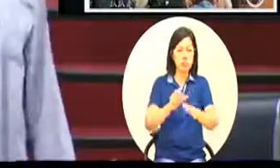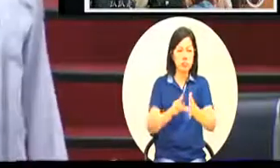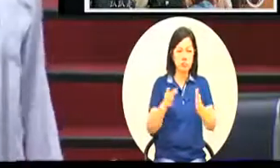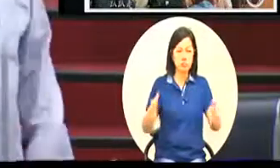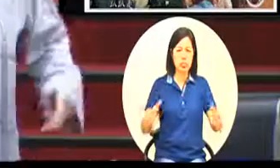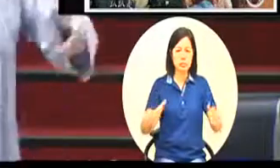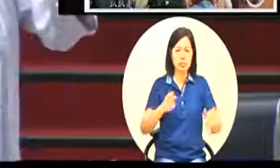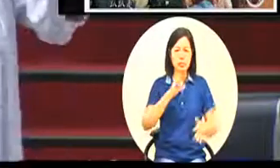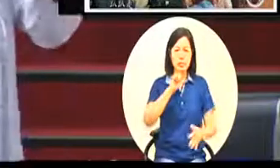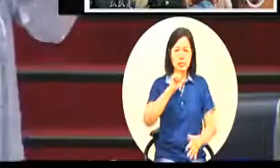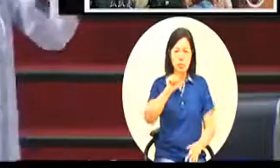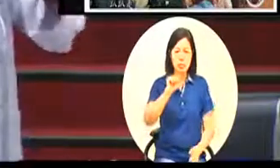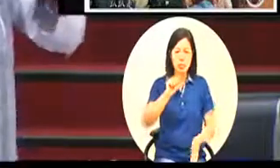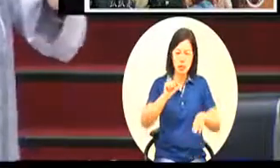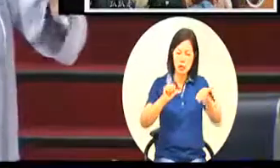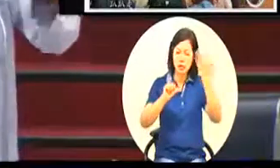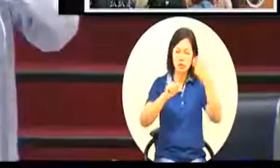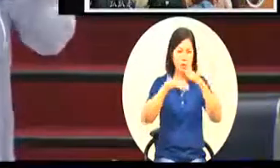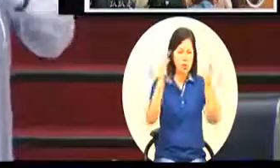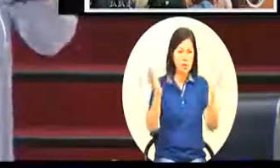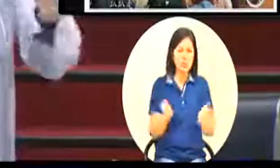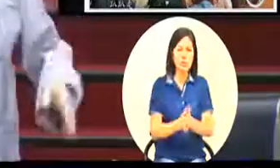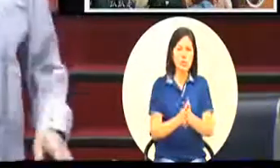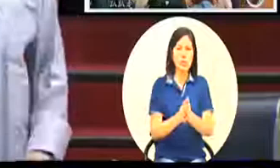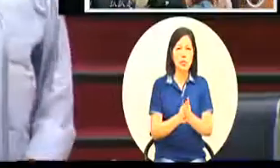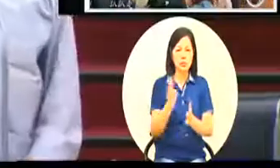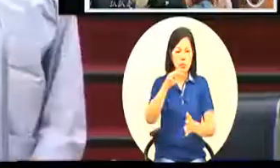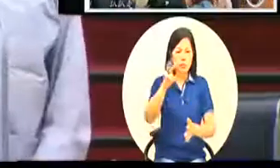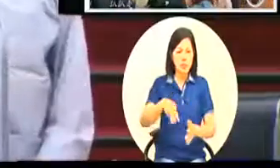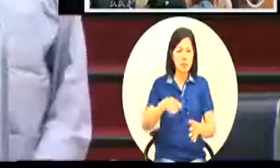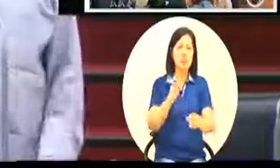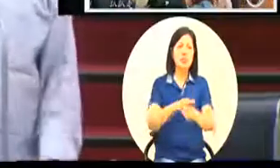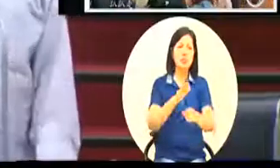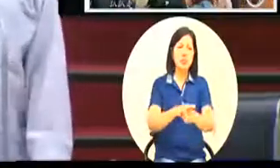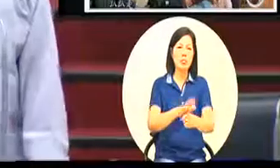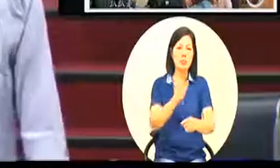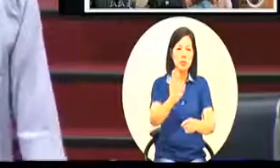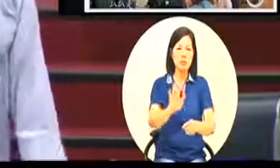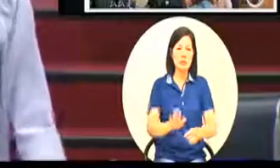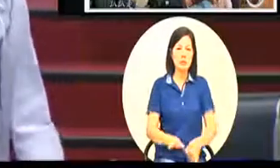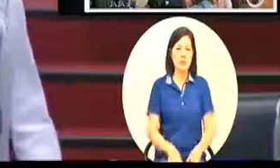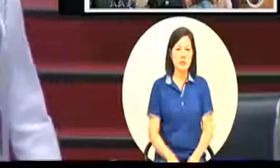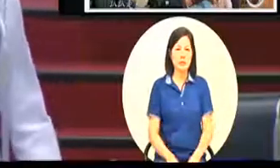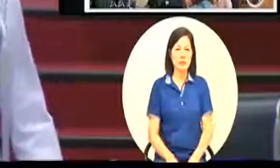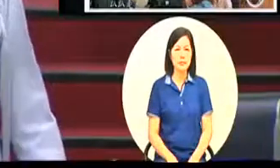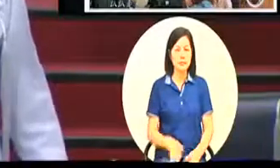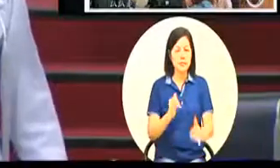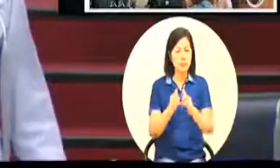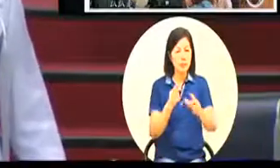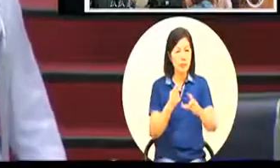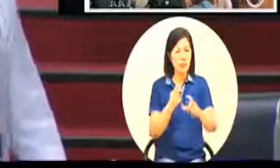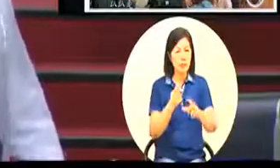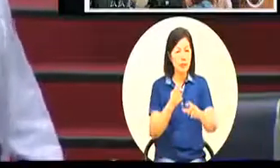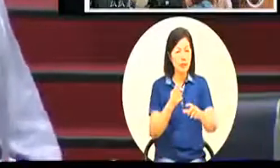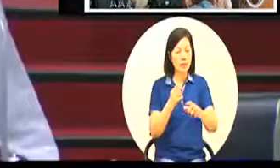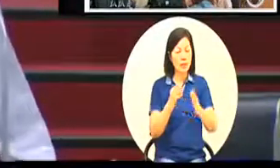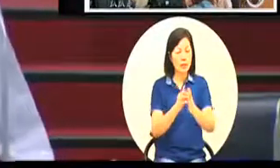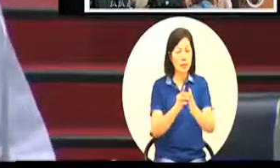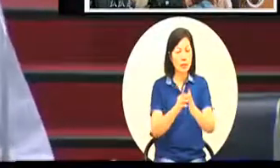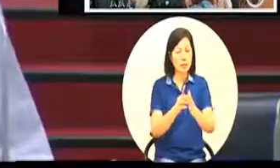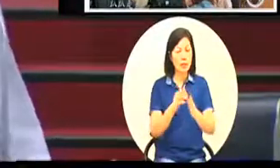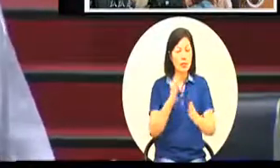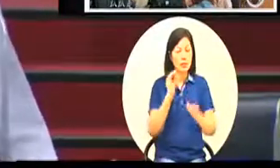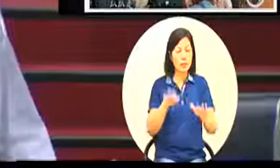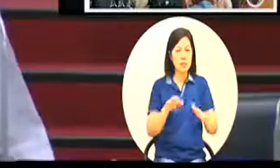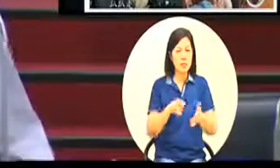诶，拢总有三千块以上通领啦。小的局啊，即摆要干咱领一个即